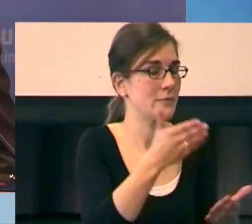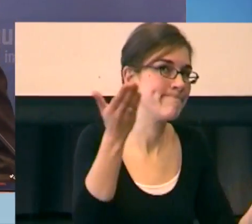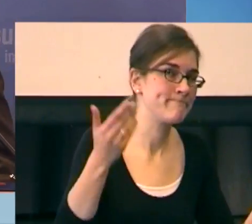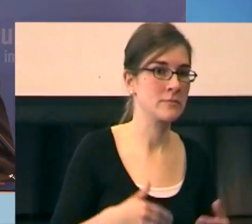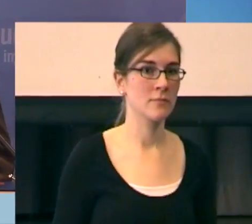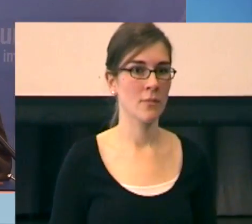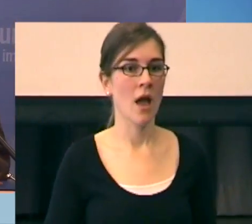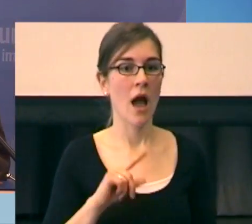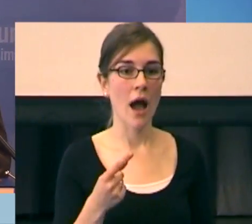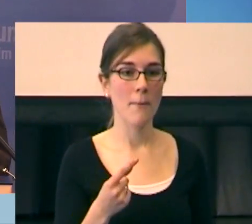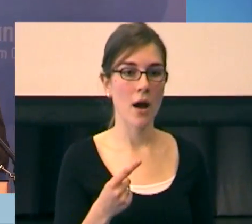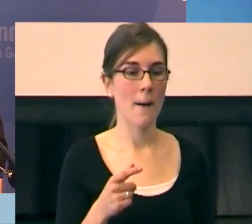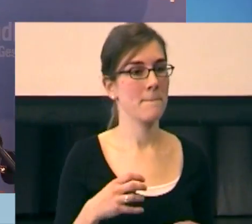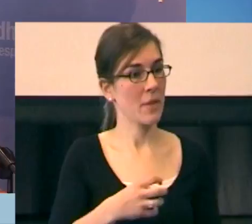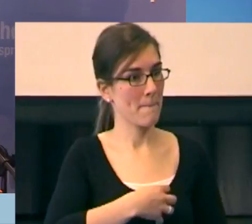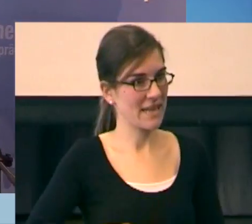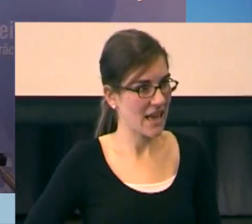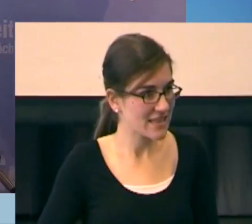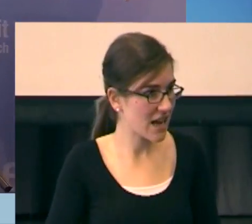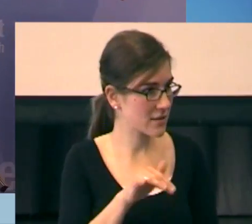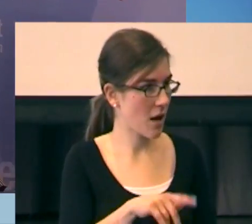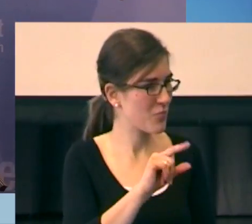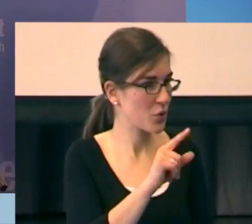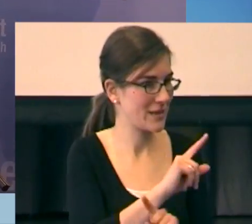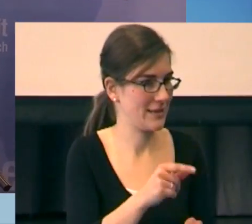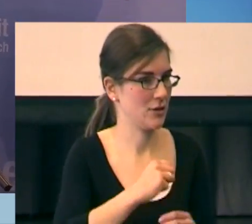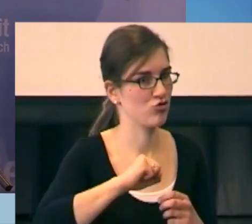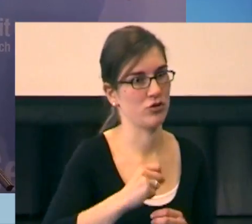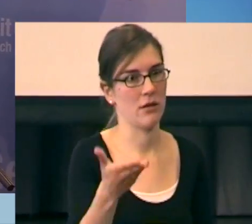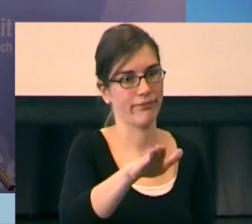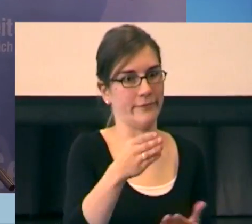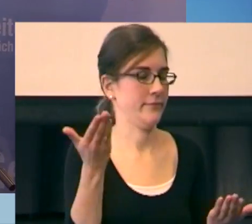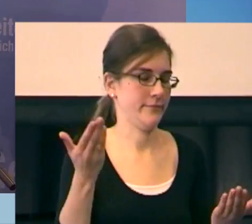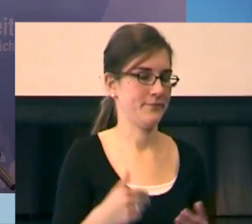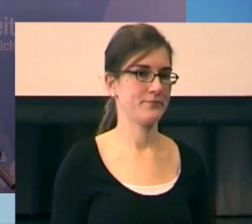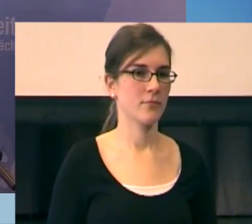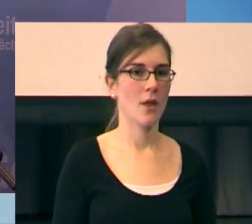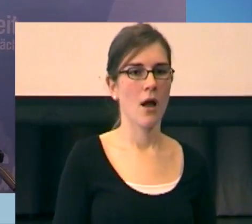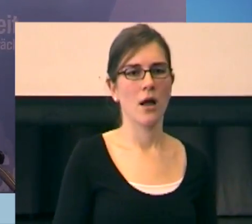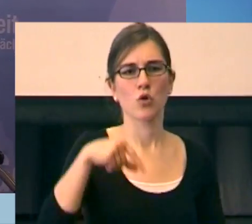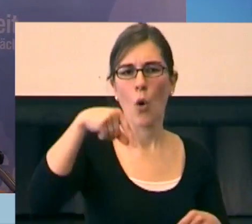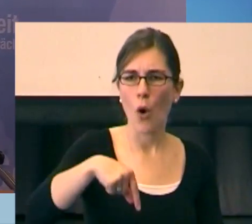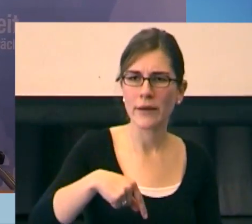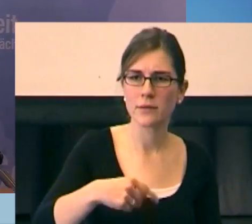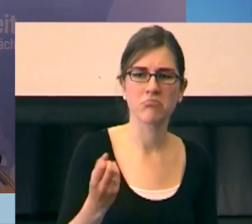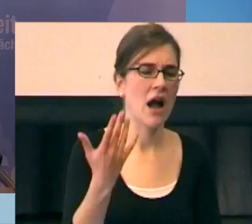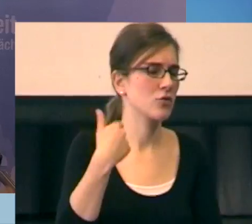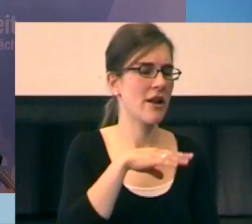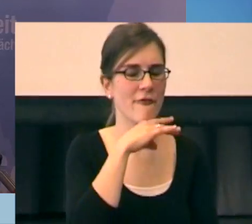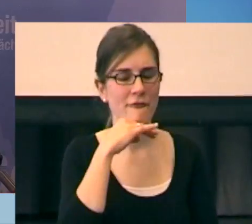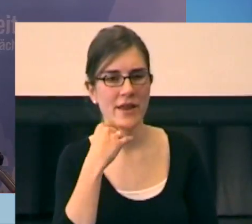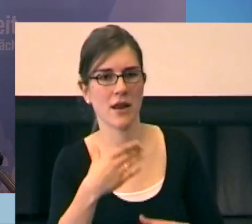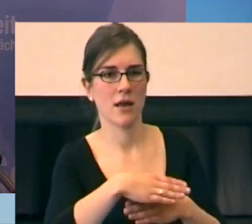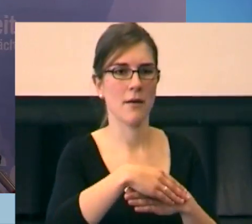Aber eine Metastasierung ist noch lange kein Todesurteil. Wir haben heutzutage Behandlungsmöglichkeiten, die die Behandlung über